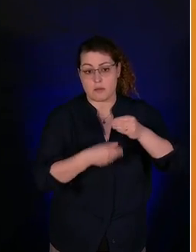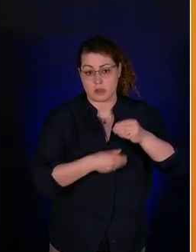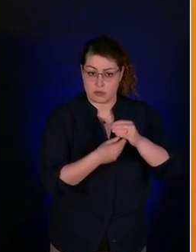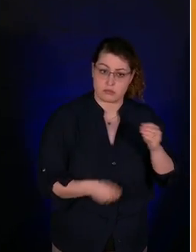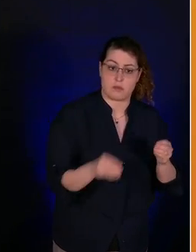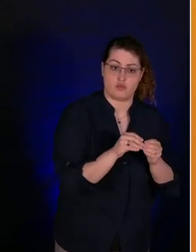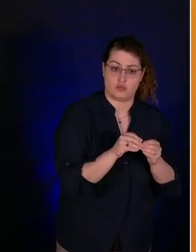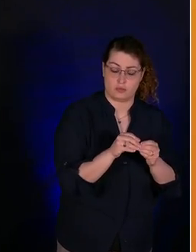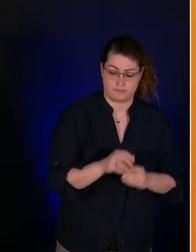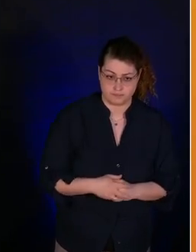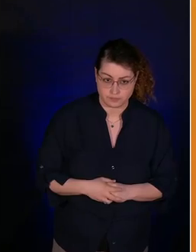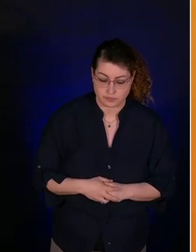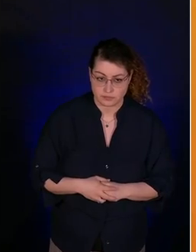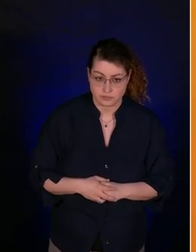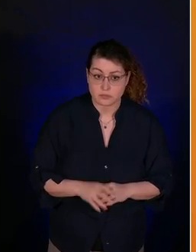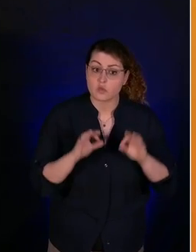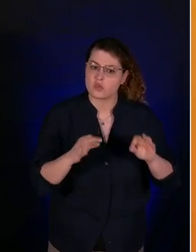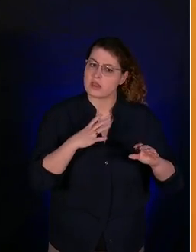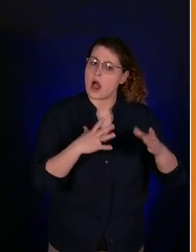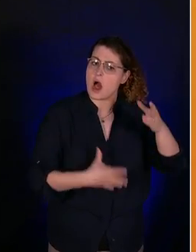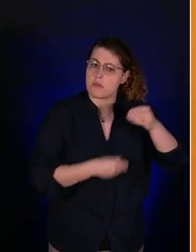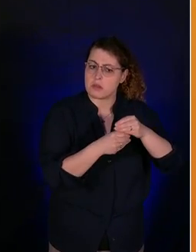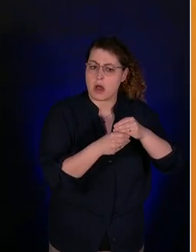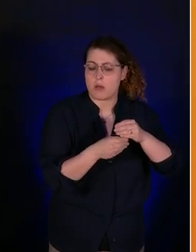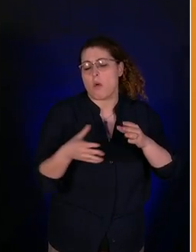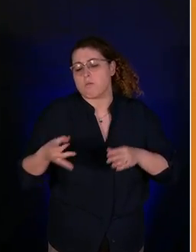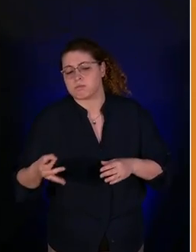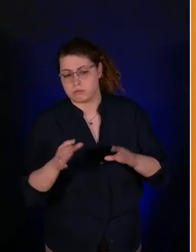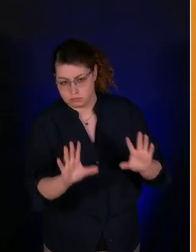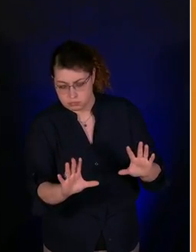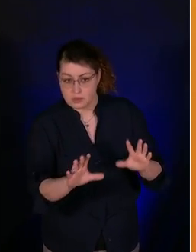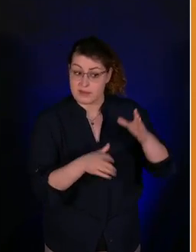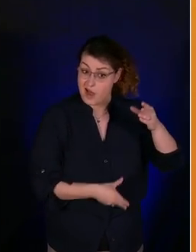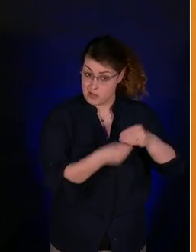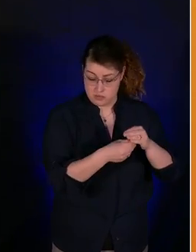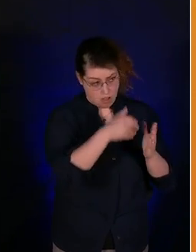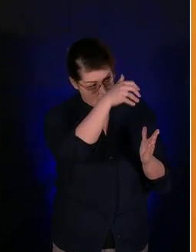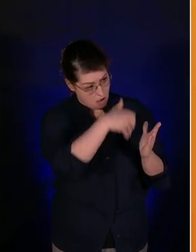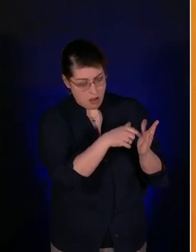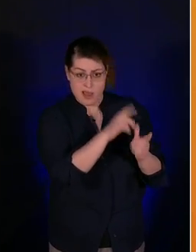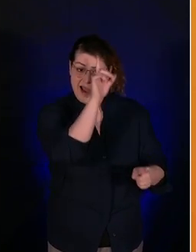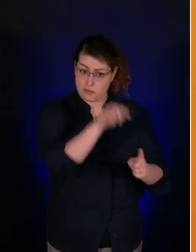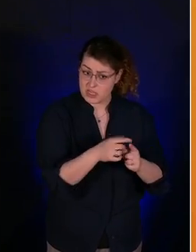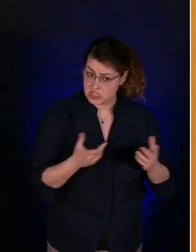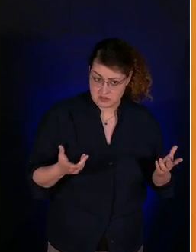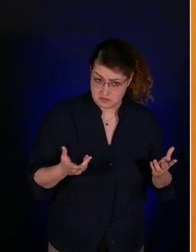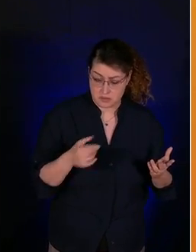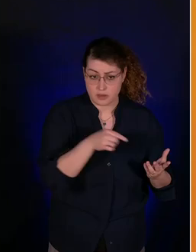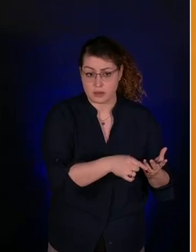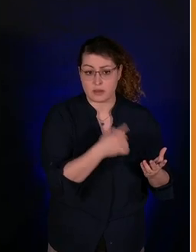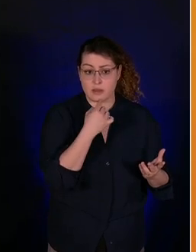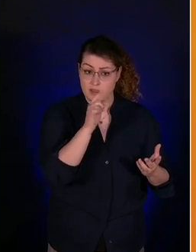Nous avons été confrontés à des amendements, une minorité certes, mais dont l'objectif était de substituer